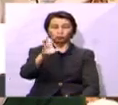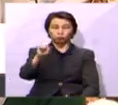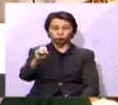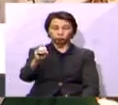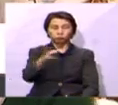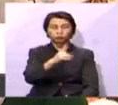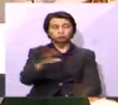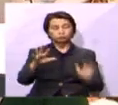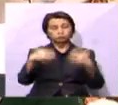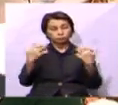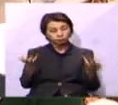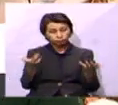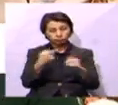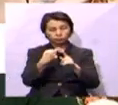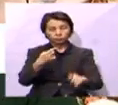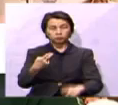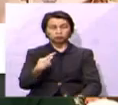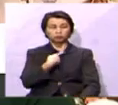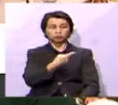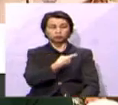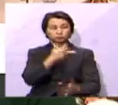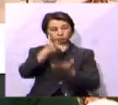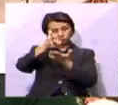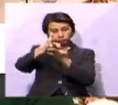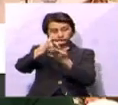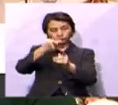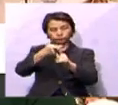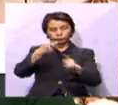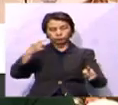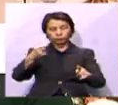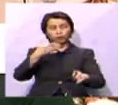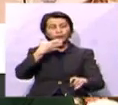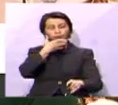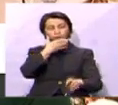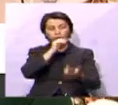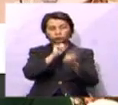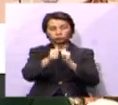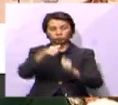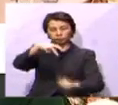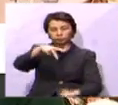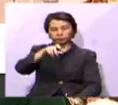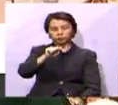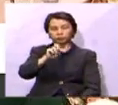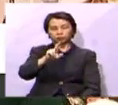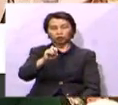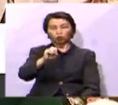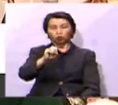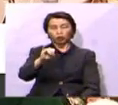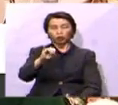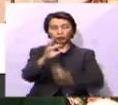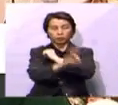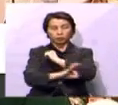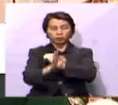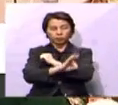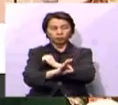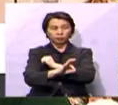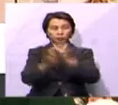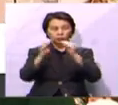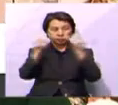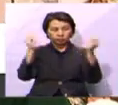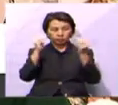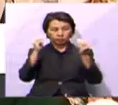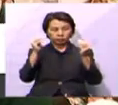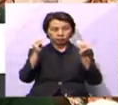Dan sekian saja daripada kami langsung dari Kompleks Belia Sukan Parui Seremban Negeri Sembilan, sempena Majlis